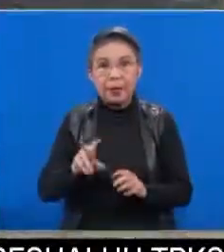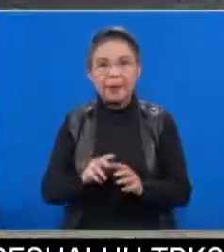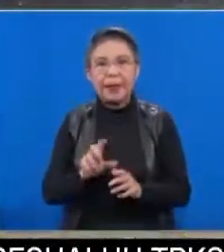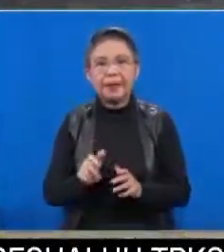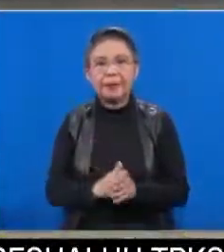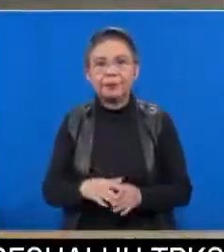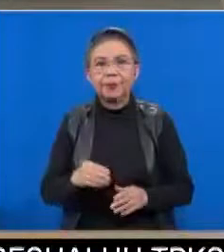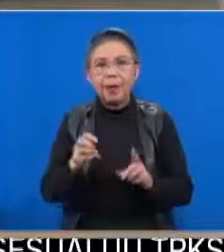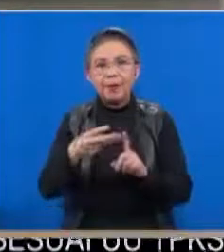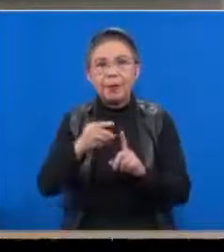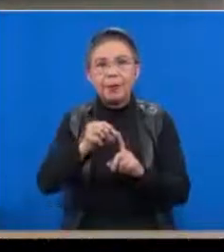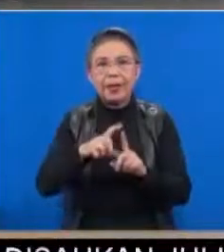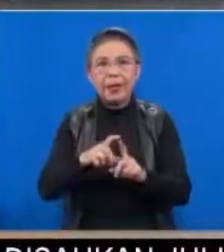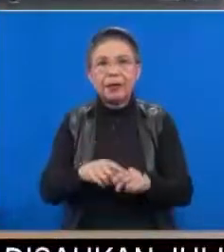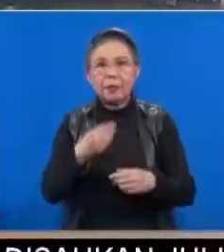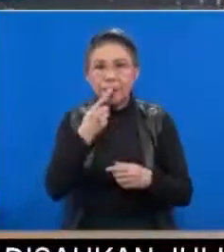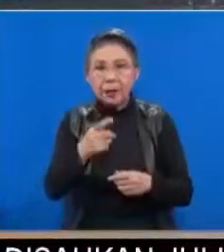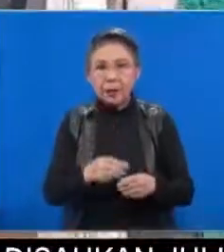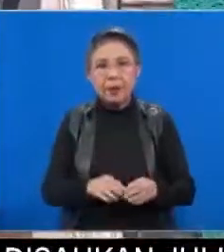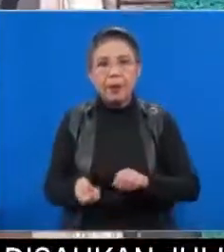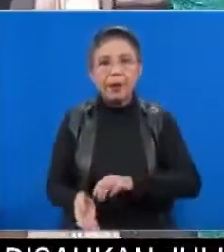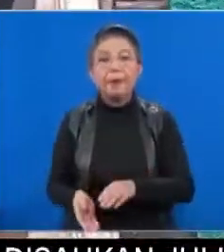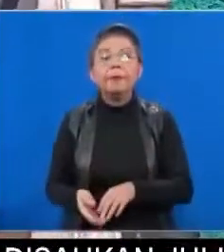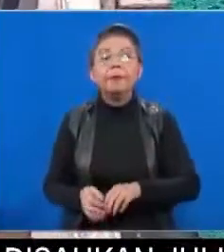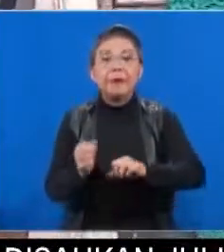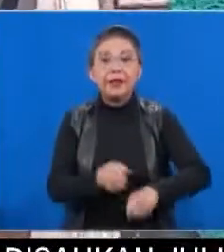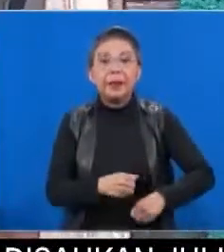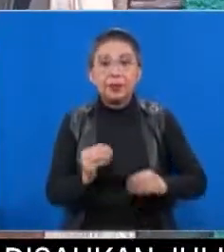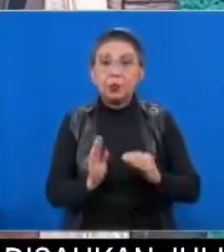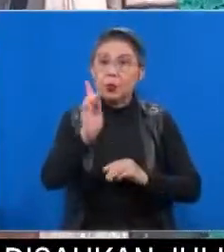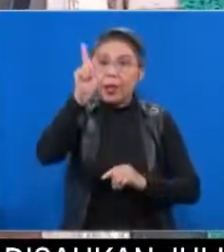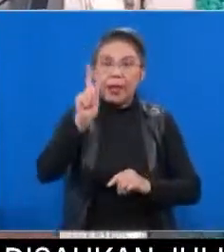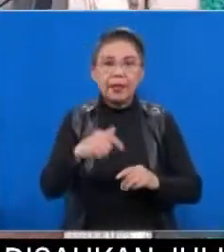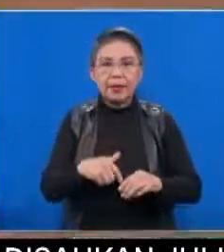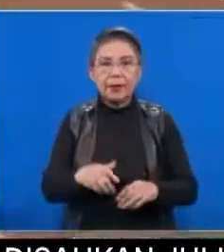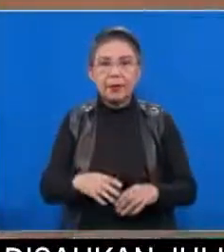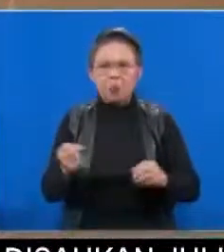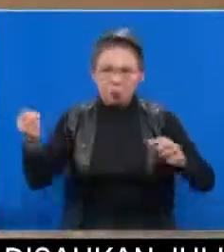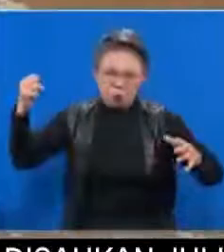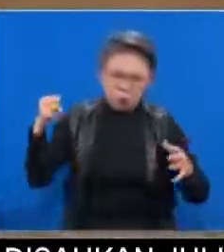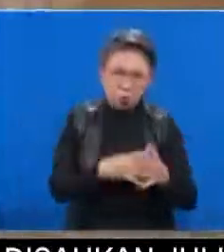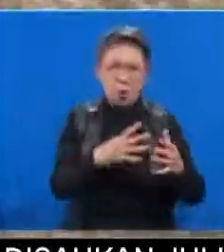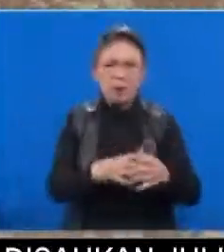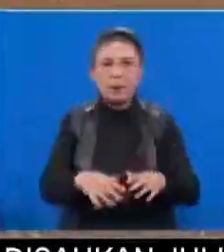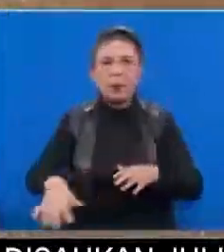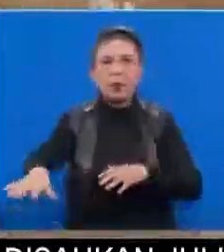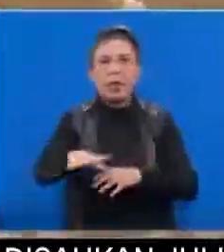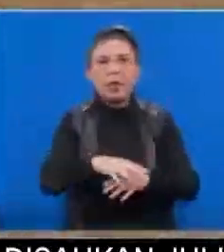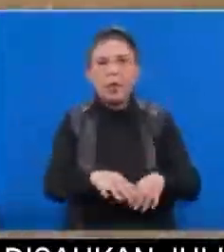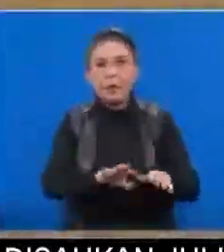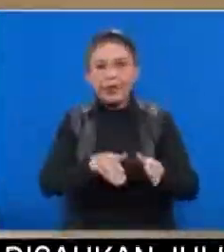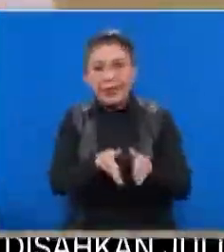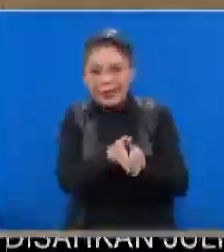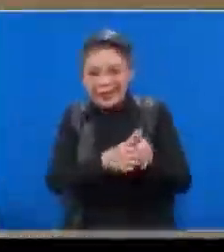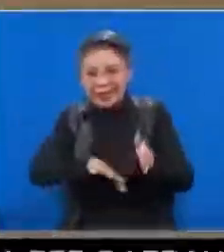menyebut Banjarmasin Barat dan Banjarmasin Utara merupakan wilayah yang paling terkena dampak banjir rob. Karena wilayah ini merupakan wilayah pesisir